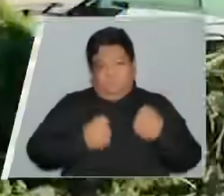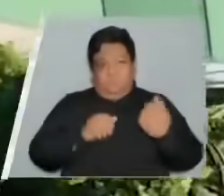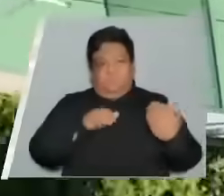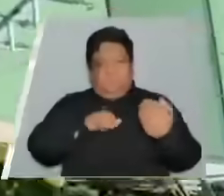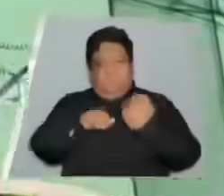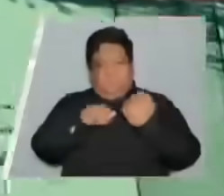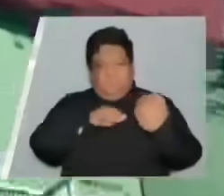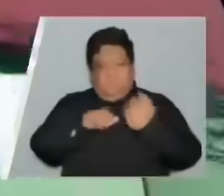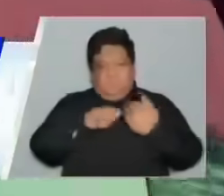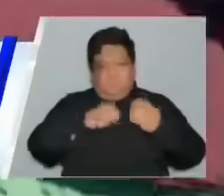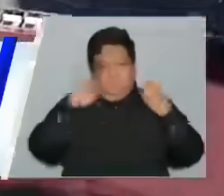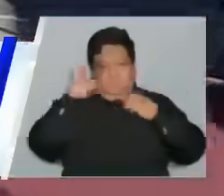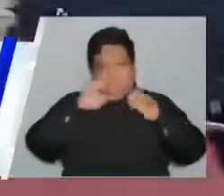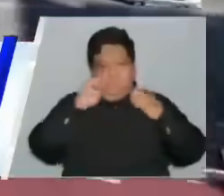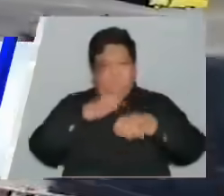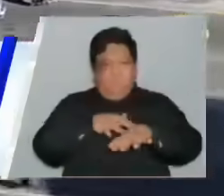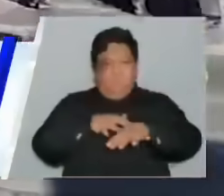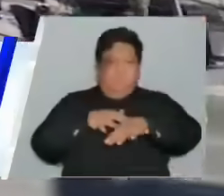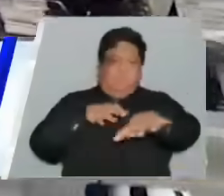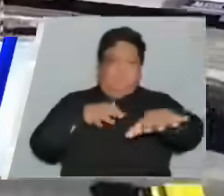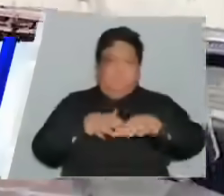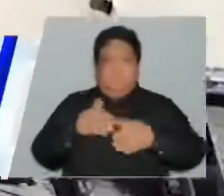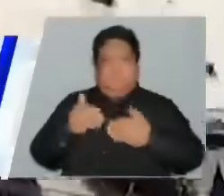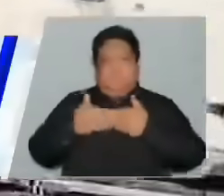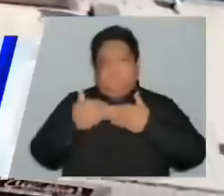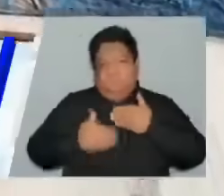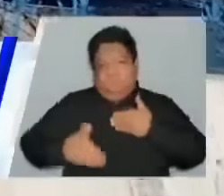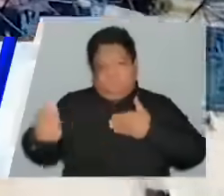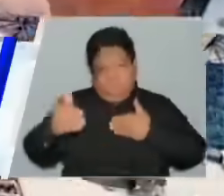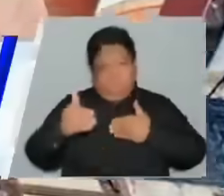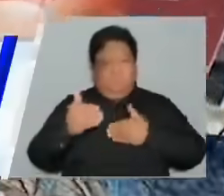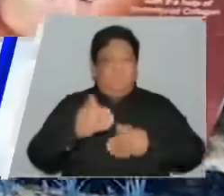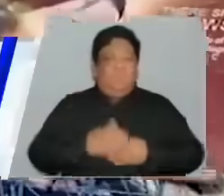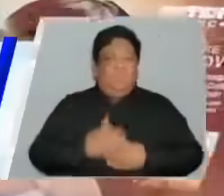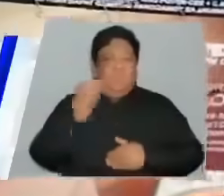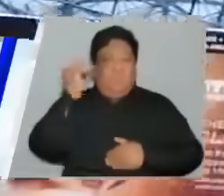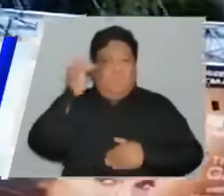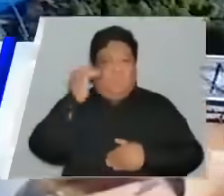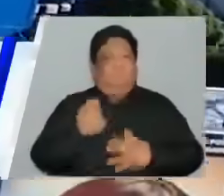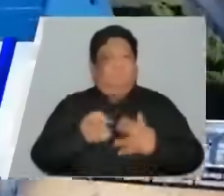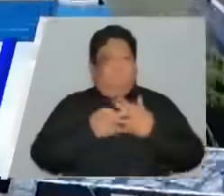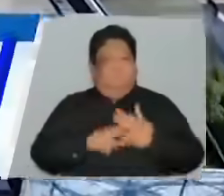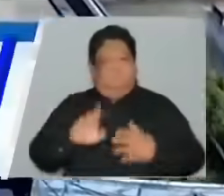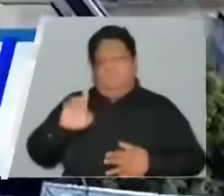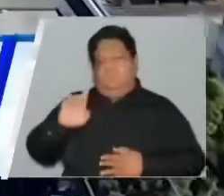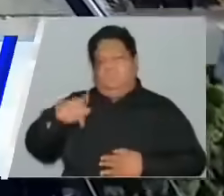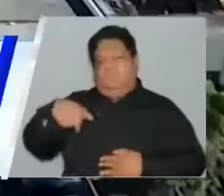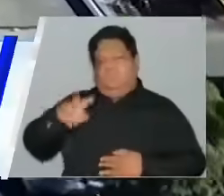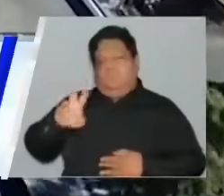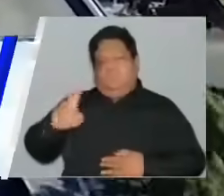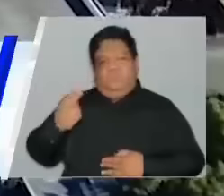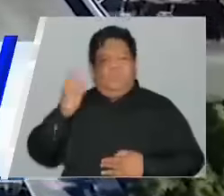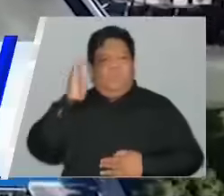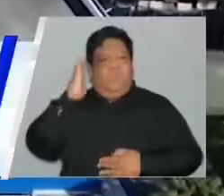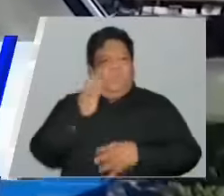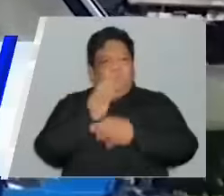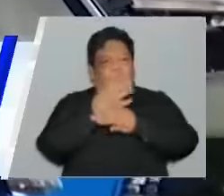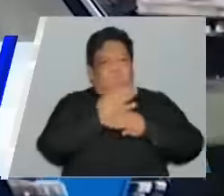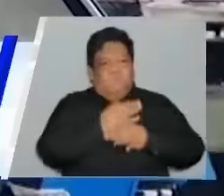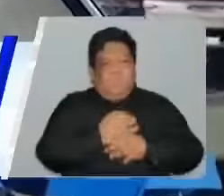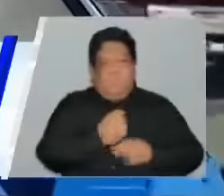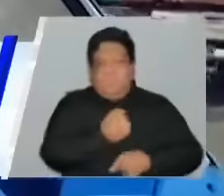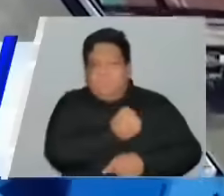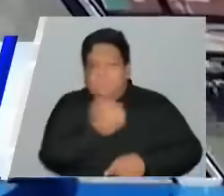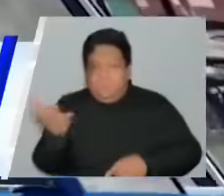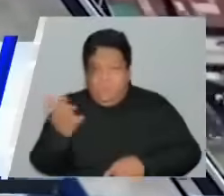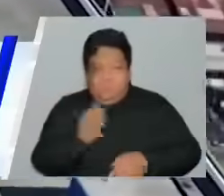sa ilang bahagi ng Metro Manila sa mga susunod na araw. Sisimula ng DPWH ang pagsasaayos na 14 na kalsada,